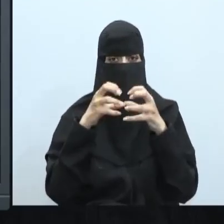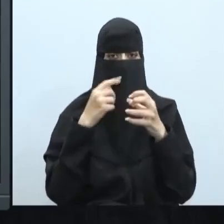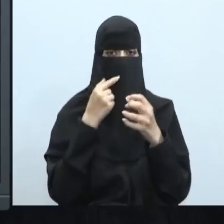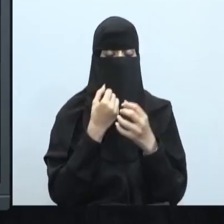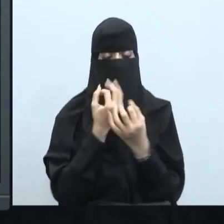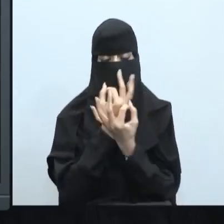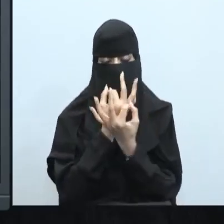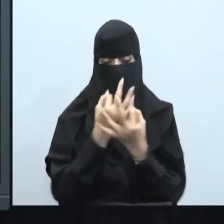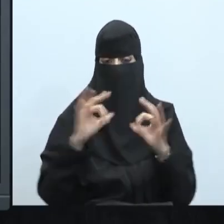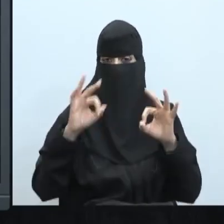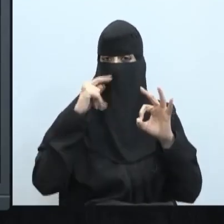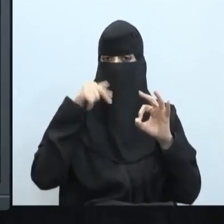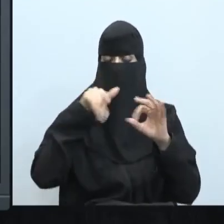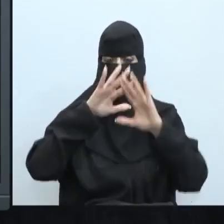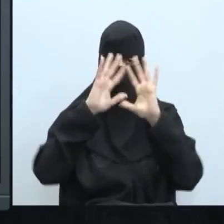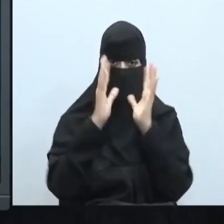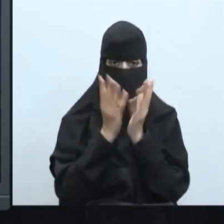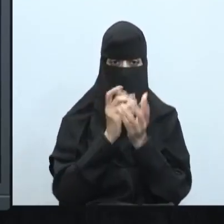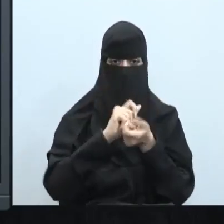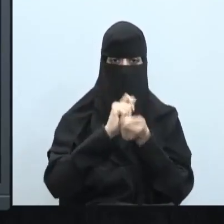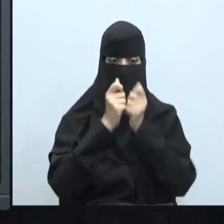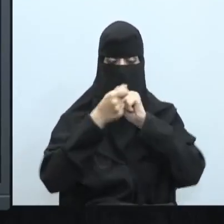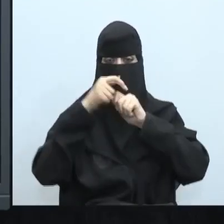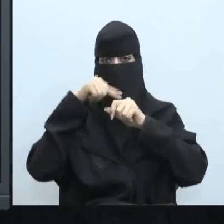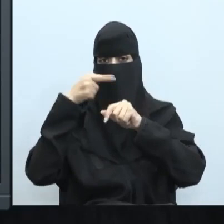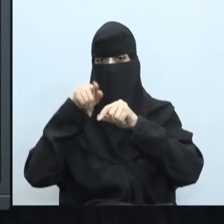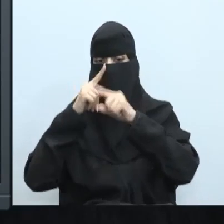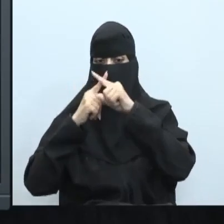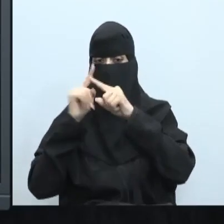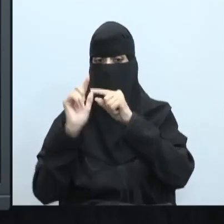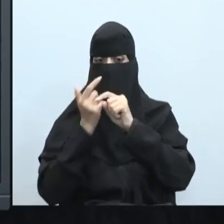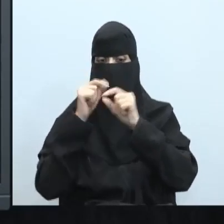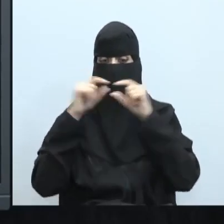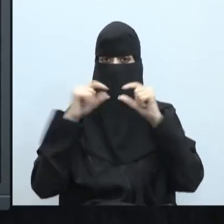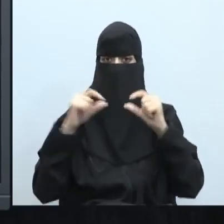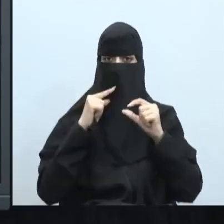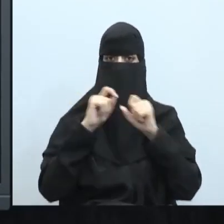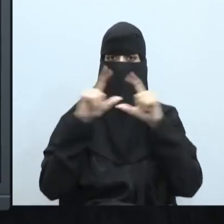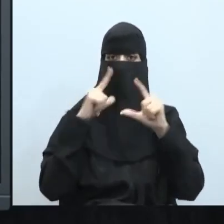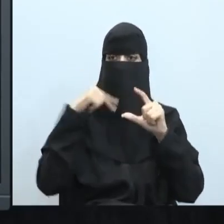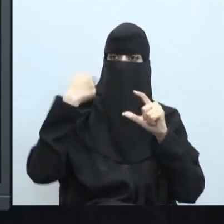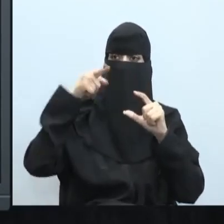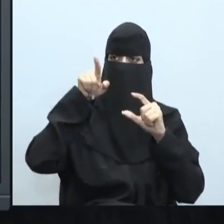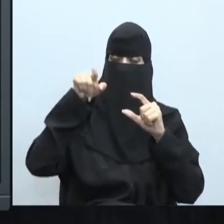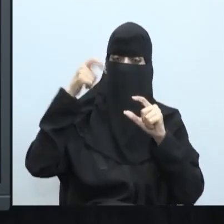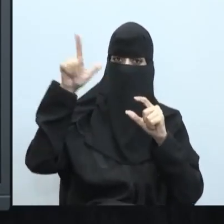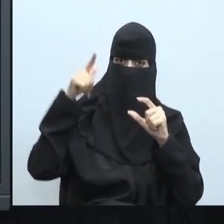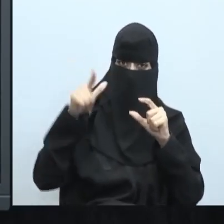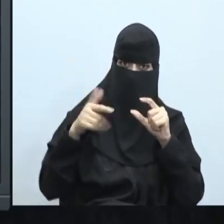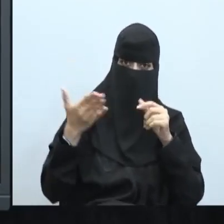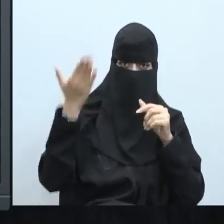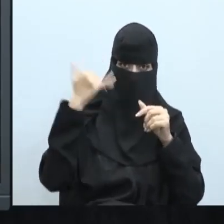جميع الاسطر ويتاكد من صحتها وعند وجود اخطاء يظهر لك اخطائك كامله في المترجم